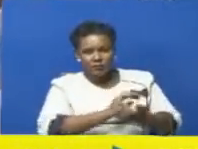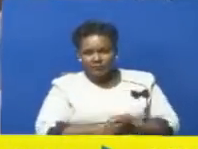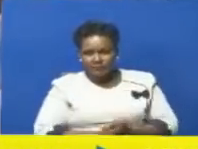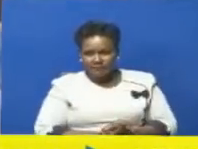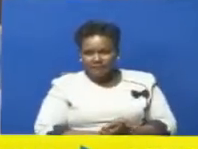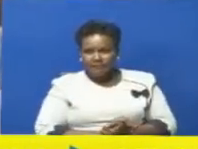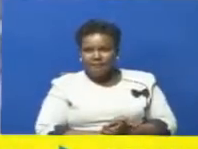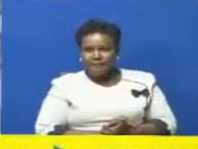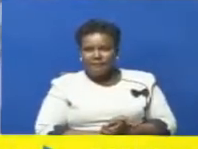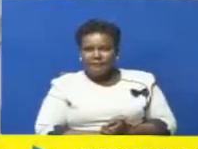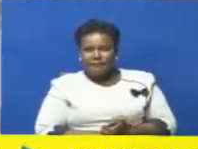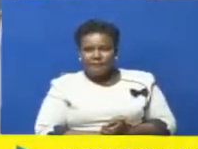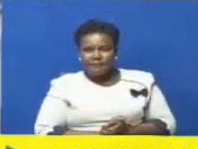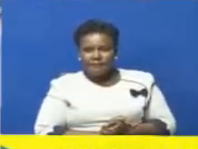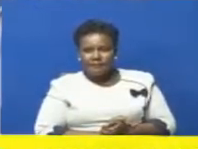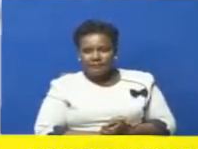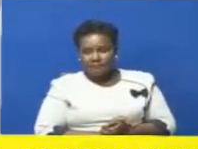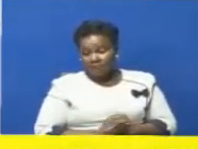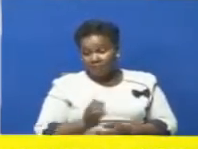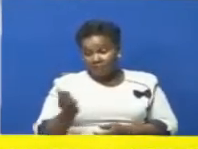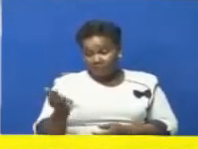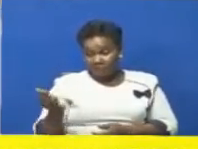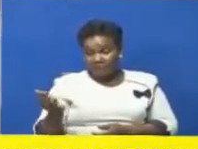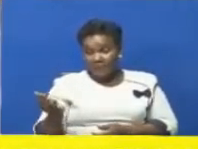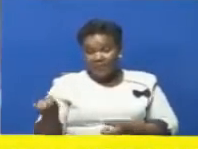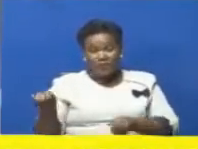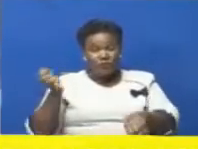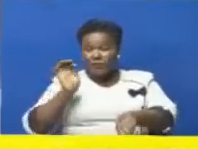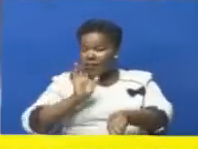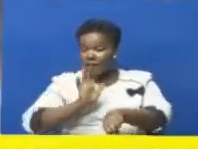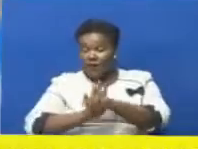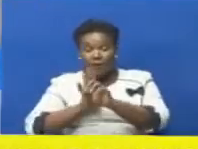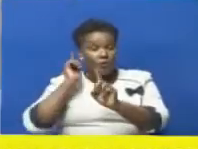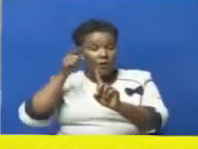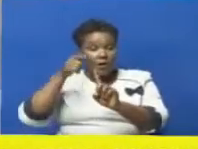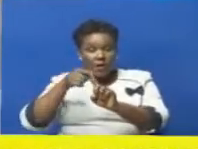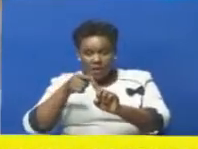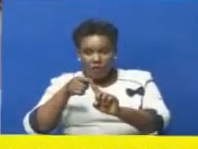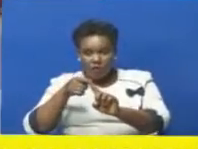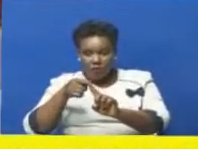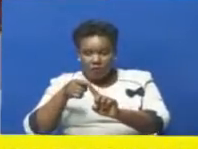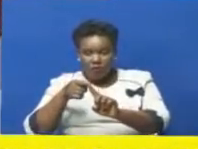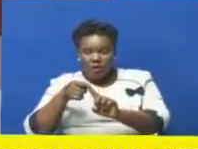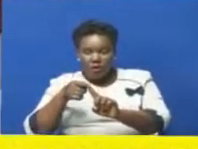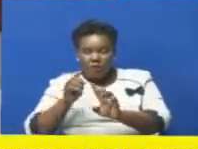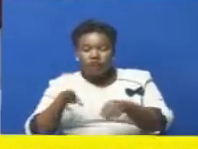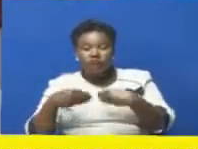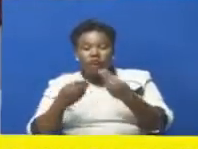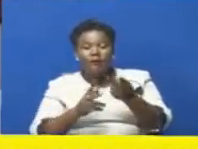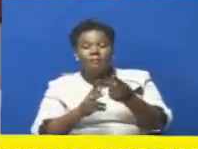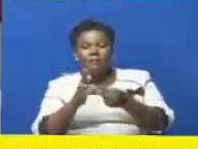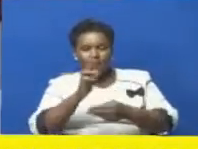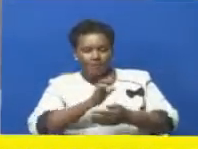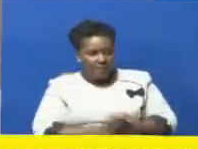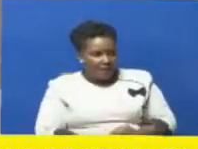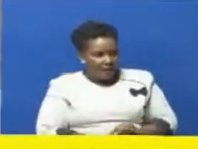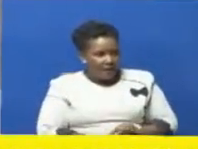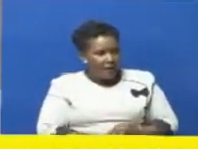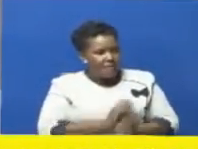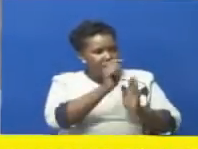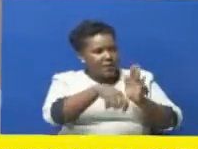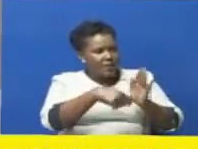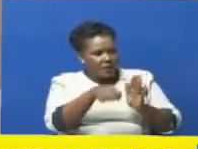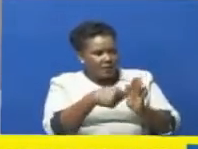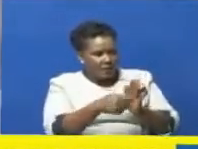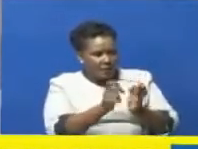ubobezi unaolenga kuleta suluhisho kwenye jamii. Mashine zenye uwezo wa kugeuza mhogo mbichi kuwa mkavu